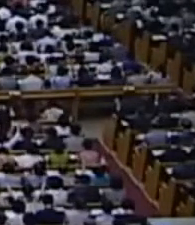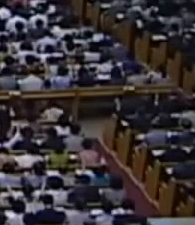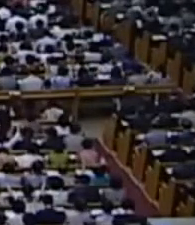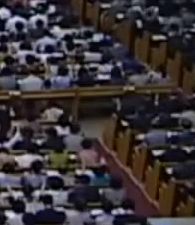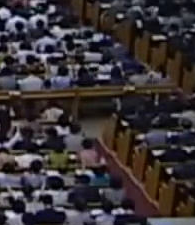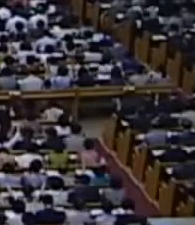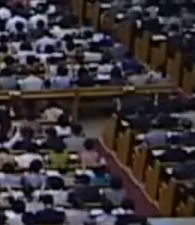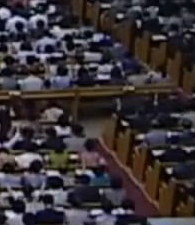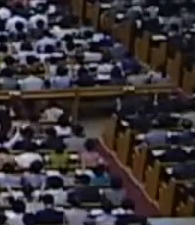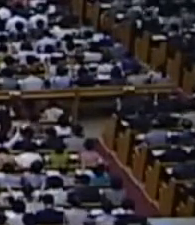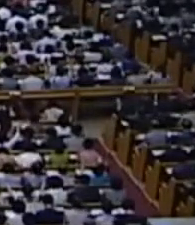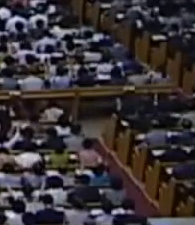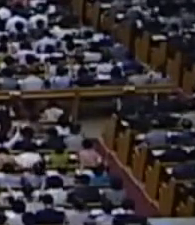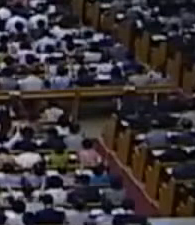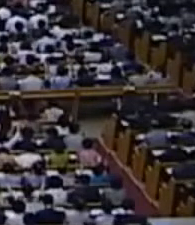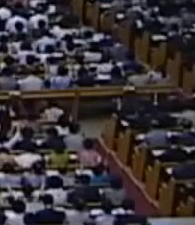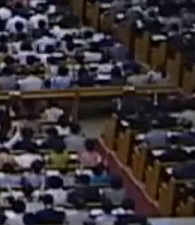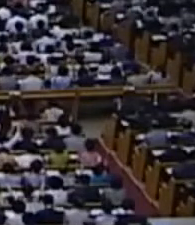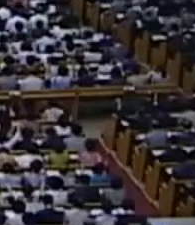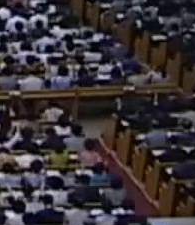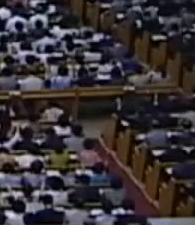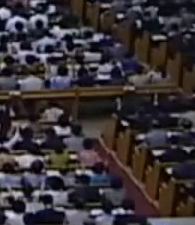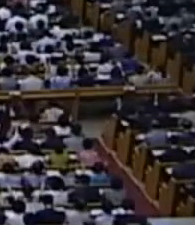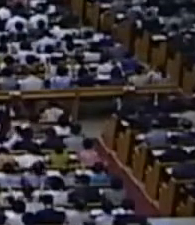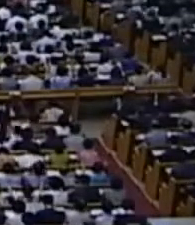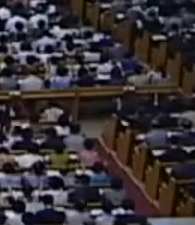주님께 맡깁니다. 할렐루야 할렐루야.